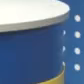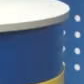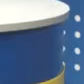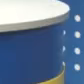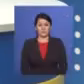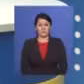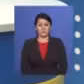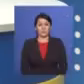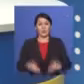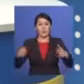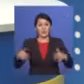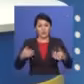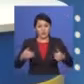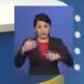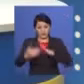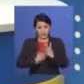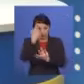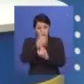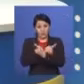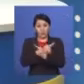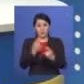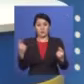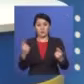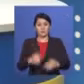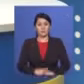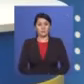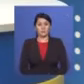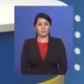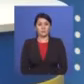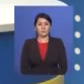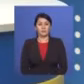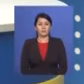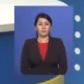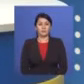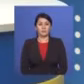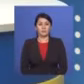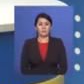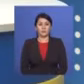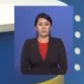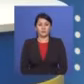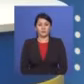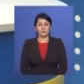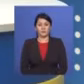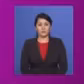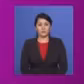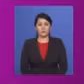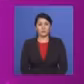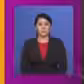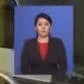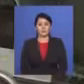Арма телекөрермен, эфирде қорытынды жаңалықтар, студияда Тоқтар Ғалым және сурдо аудармашы Аида Оразымбетова. Бүгінгі хабарымыздың басты тақырыптары.